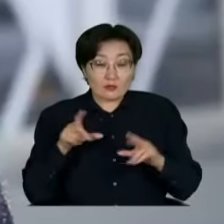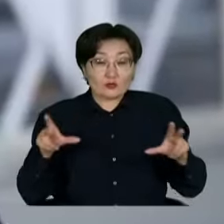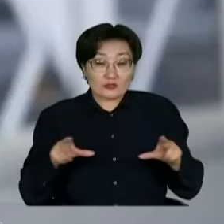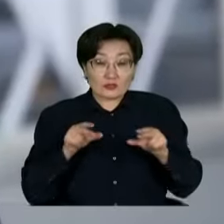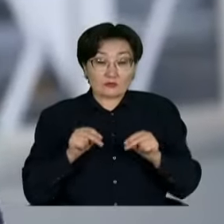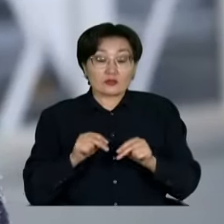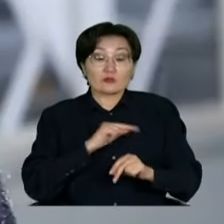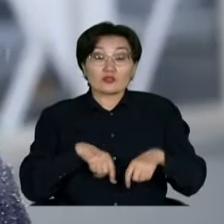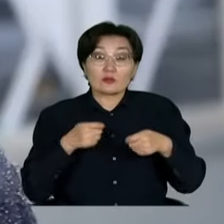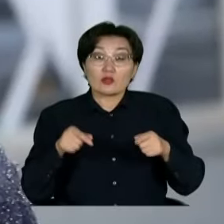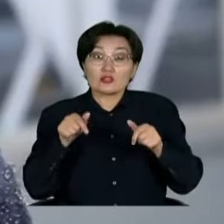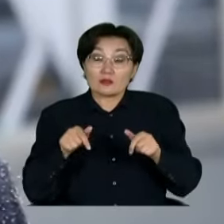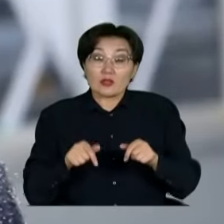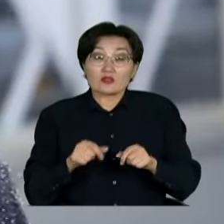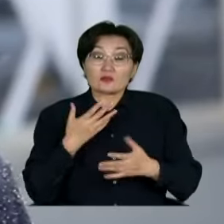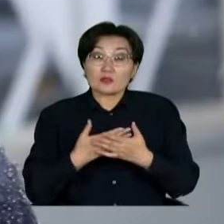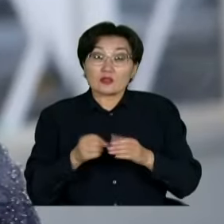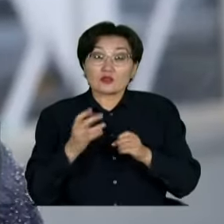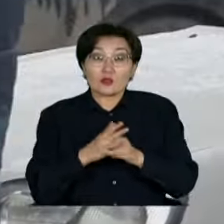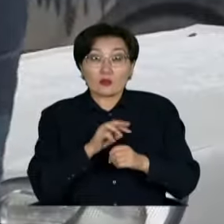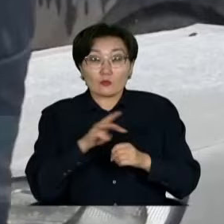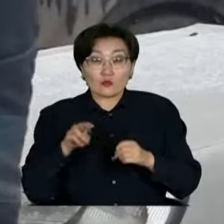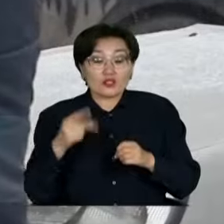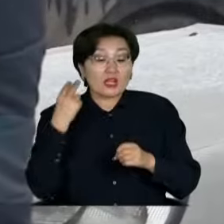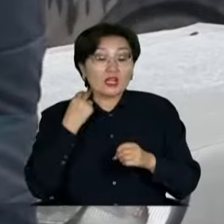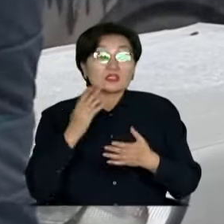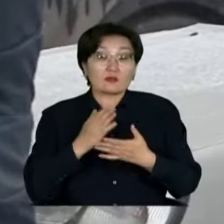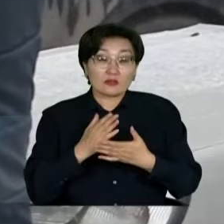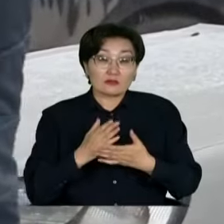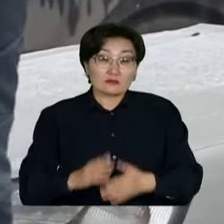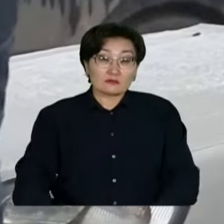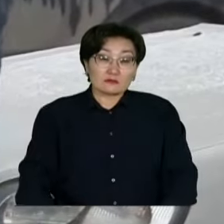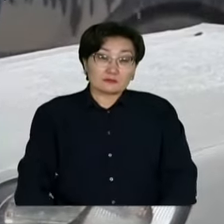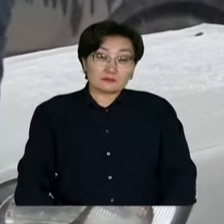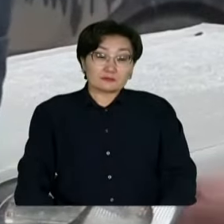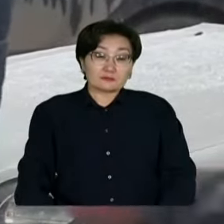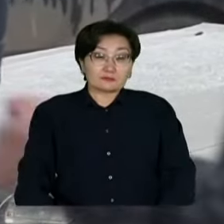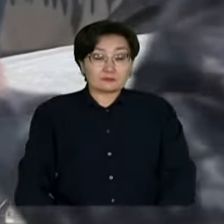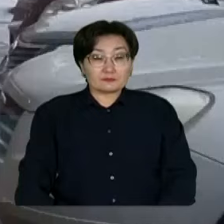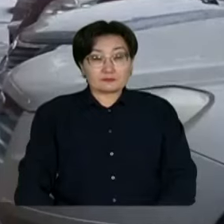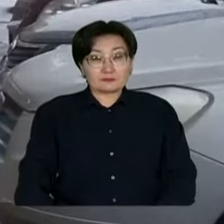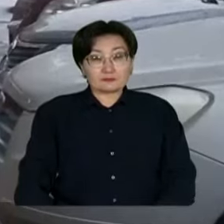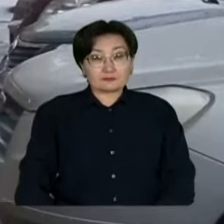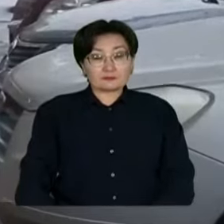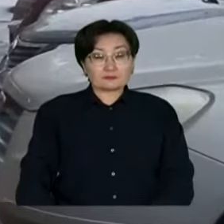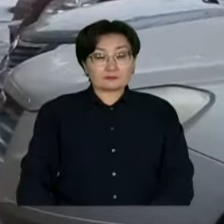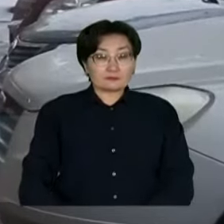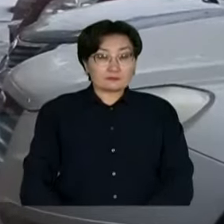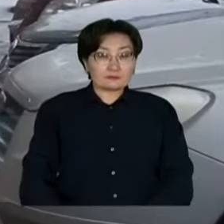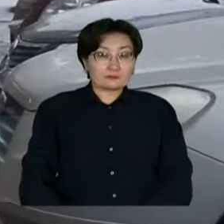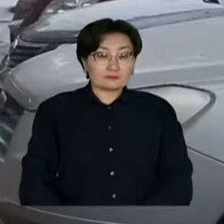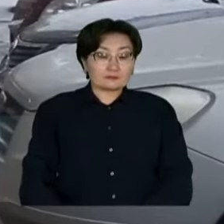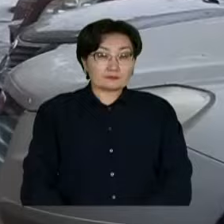өзінде жұмыс беруші мұндағыларға шамамен 15 миллион теңге қарыз екен. Әйкерім Пернебек, Лейла Әуесова, Жомарт Құдайбергенов, Алматы